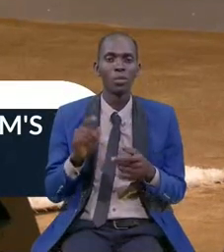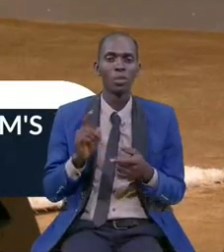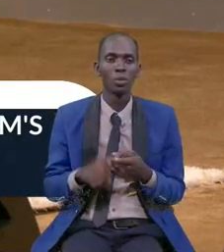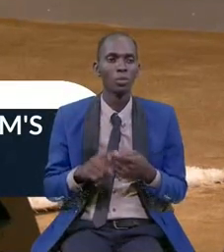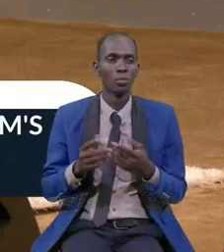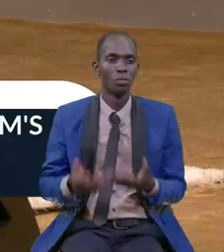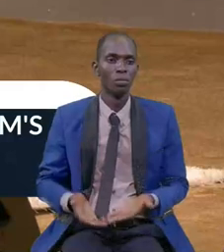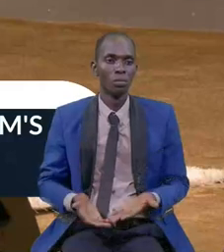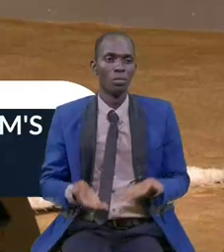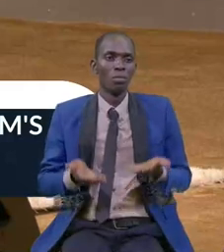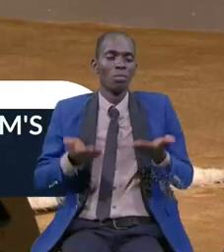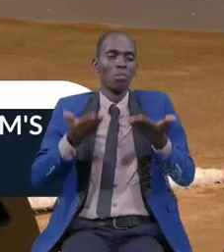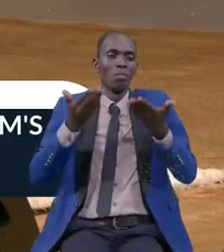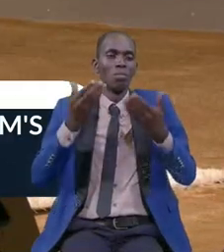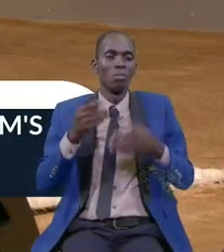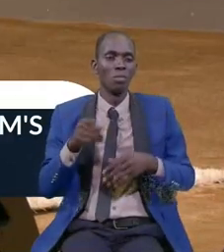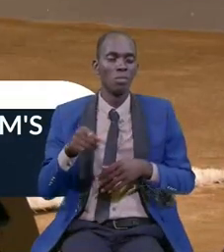ressusciter les morts